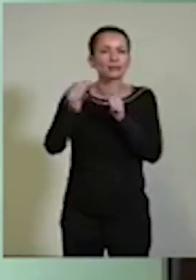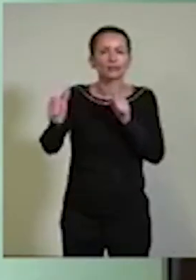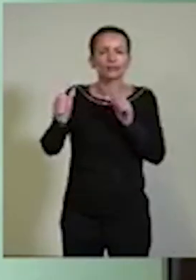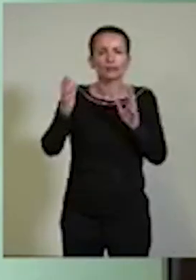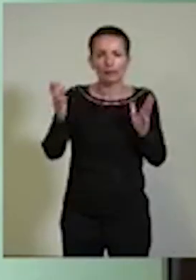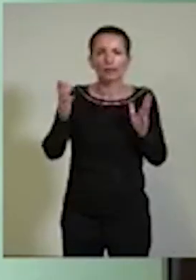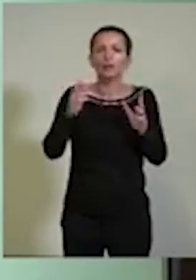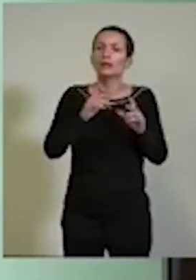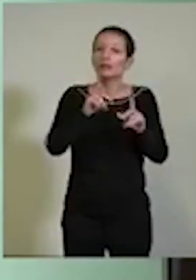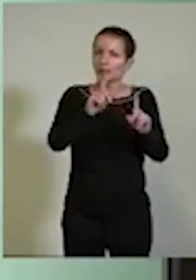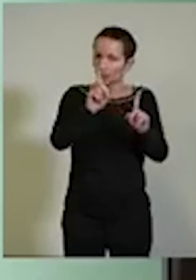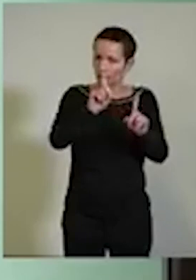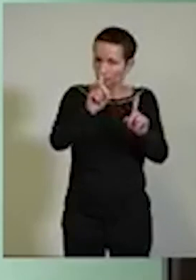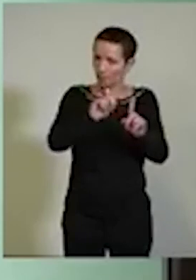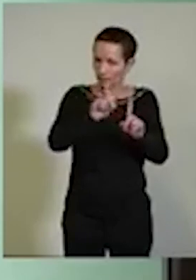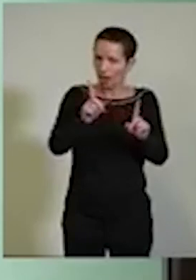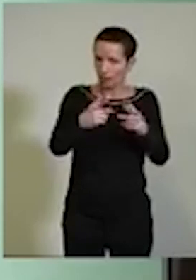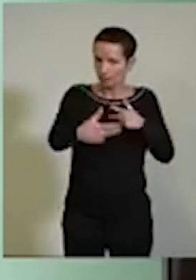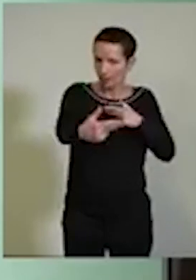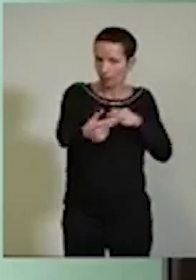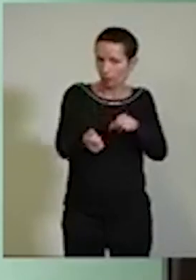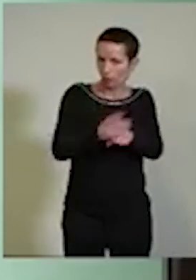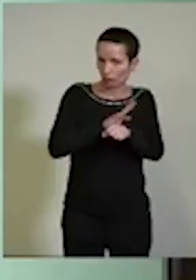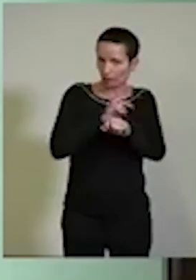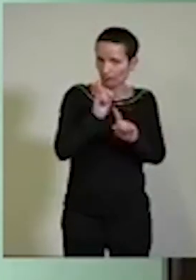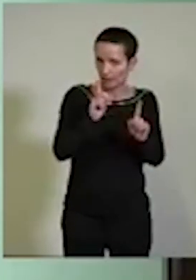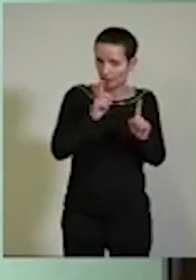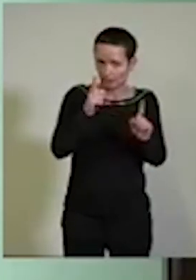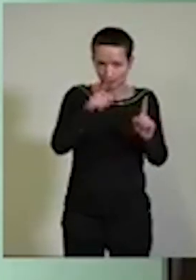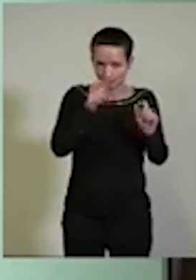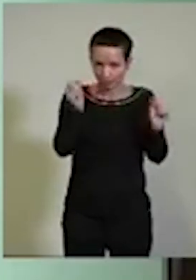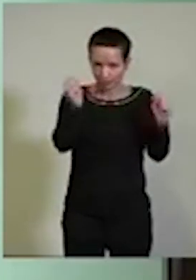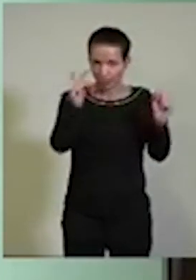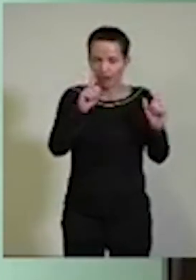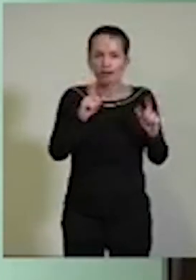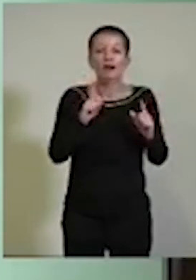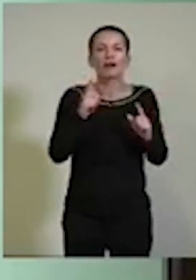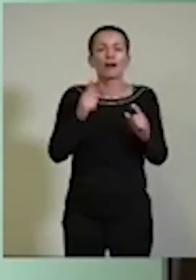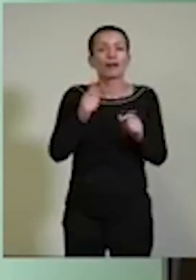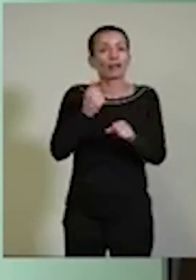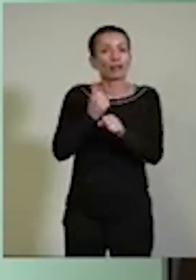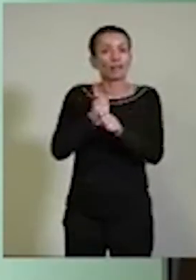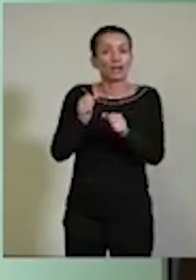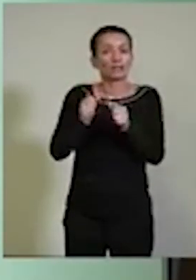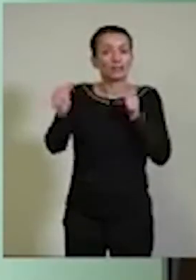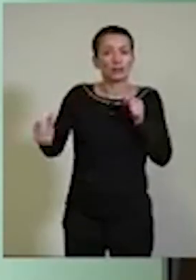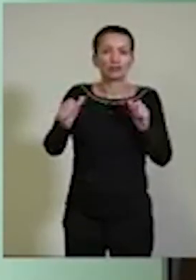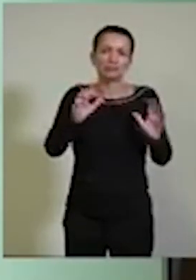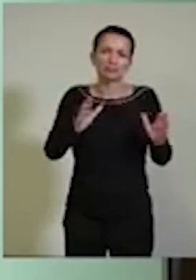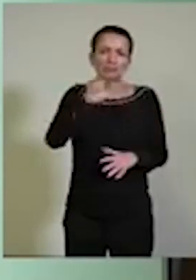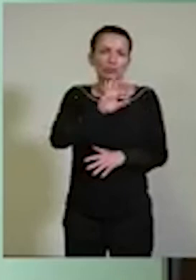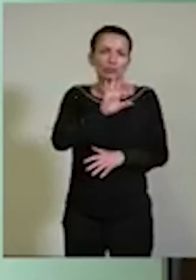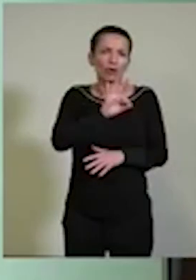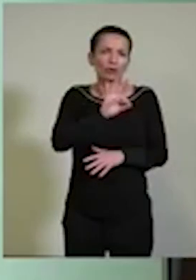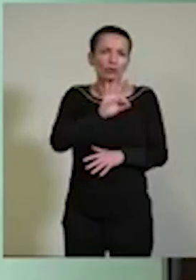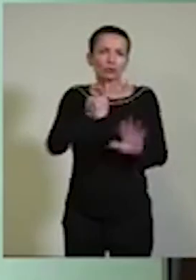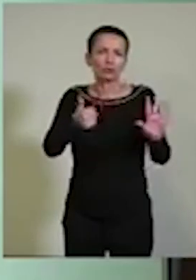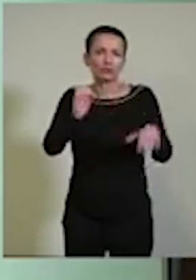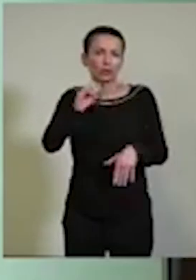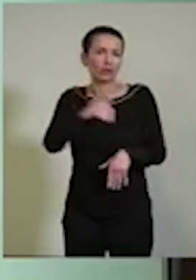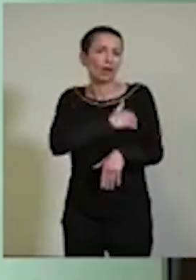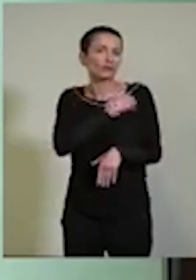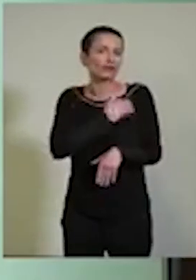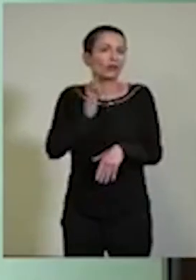distance, période Covid, bien entendu, qu'on soit bien tous d'accord, ne concernait qu'entre 50 et 60 agents, il y avait un